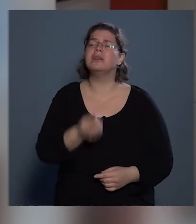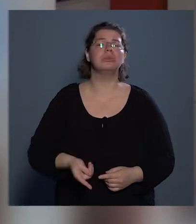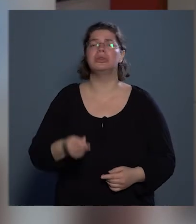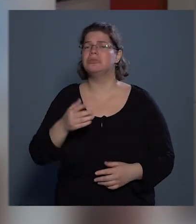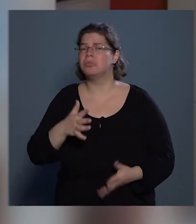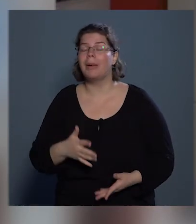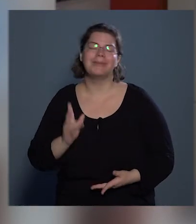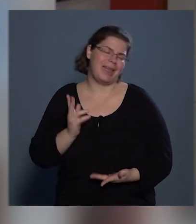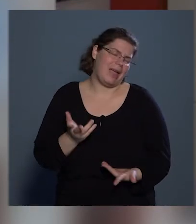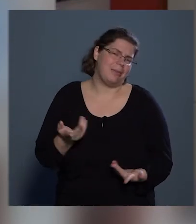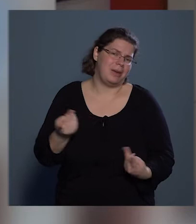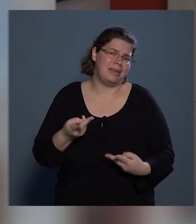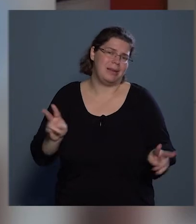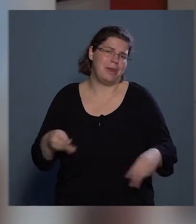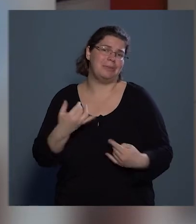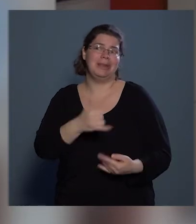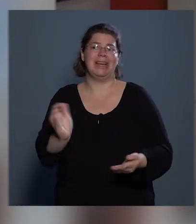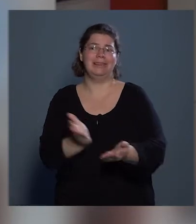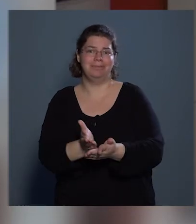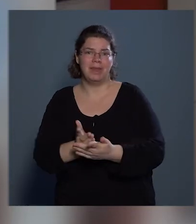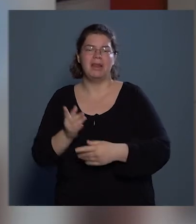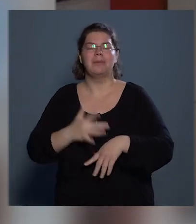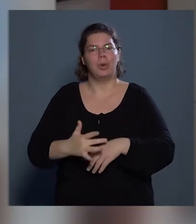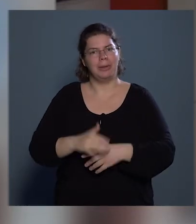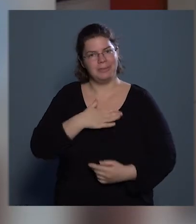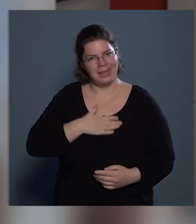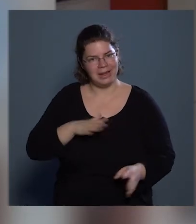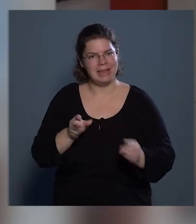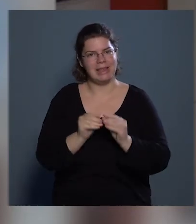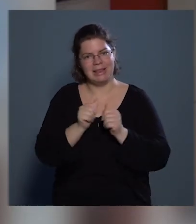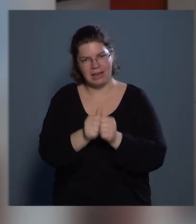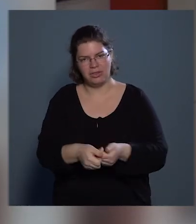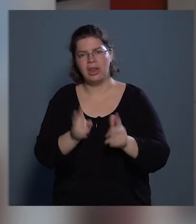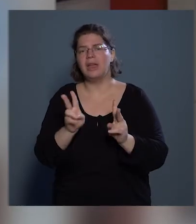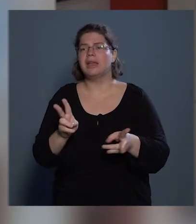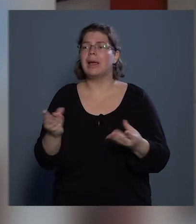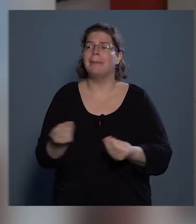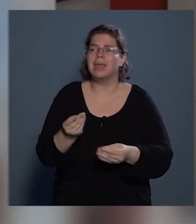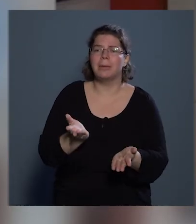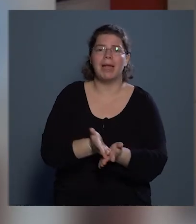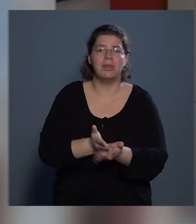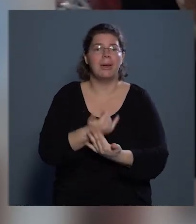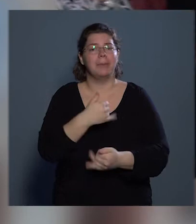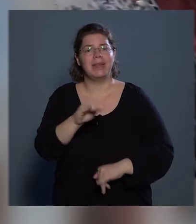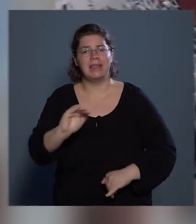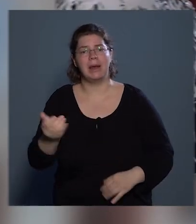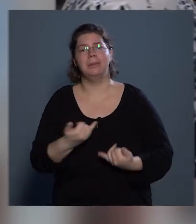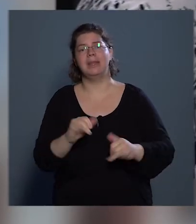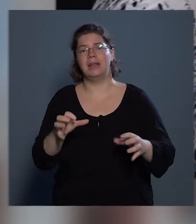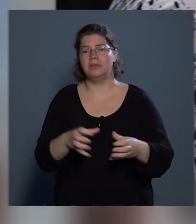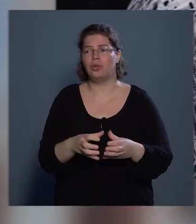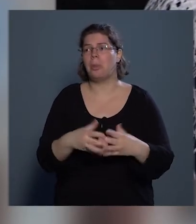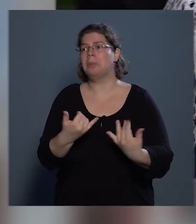nem lehet mindenkinek megfelelni. Igyekszem szeretettel kísérni azt, hogy kinek mi megfelelő, minden gyerek, minden csoport és minden osztály